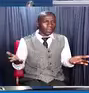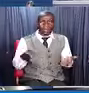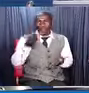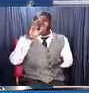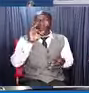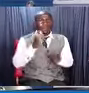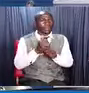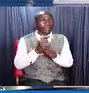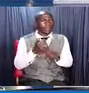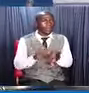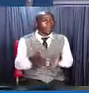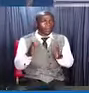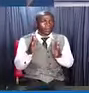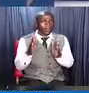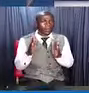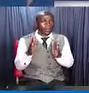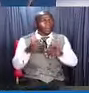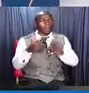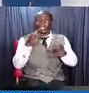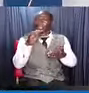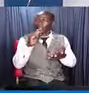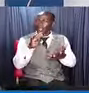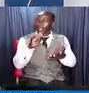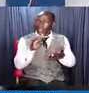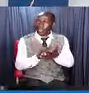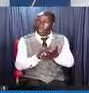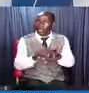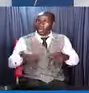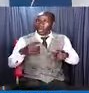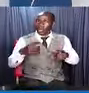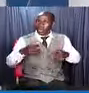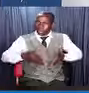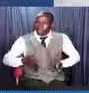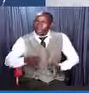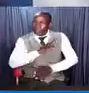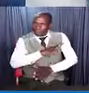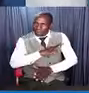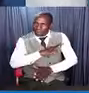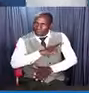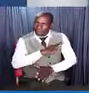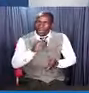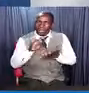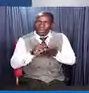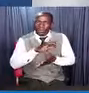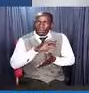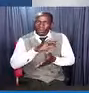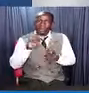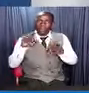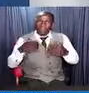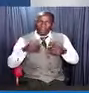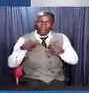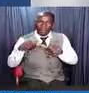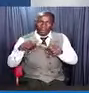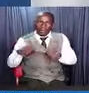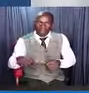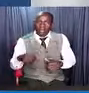Mungu hafanyi kazi. Then God will not surely work. Lakini anasema. But he says. Endeni mkazae matunda. Go and be fruitful. Na matunda yenu yapate kukaa. And your fruits